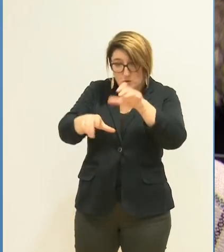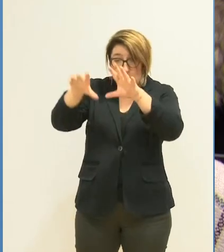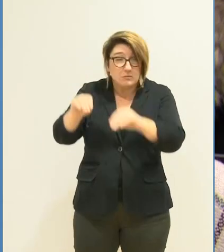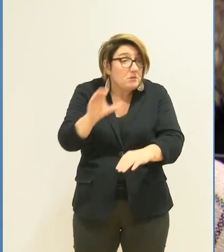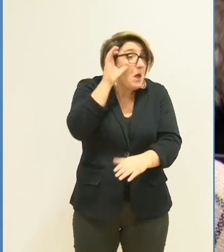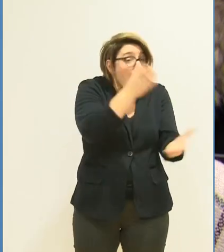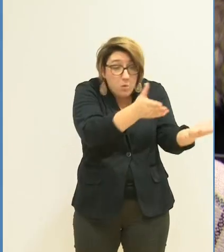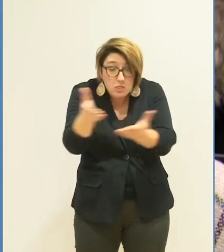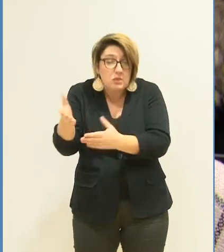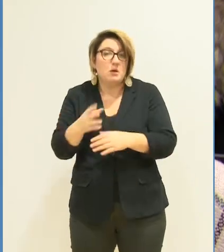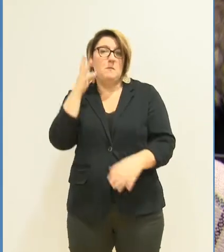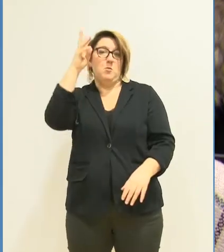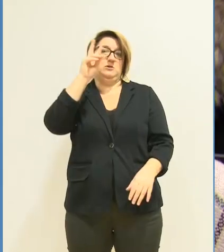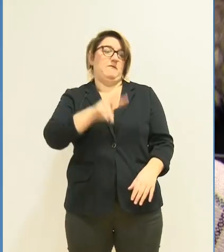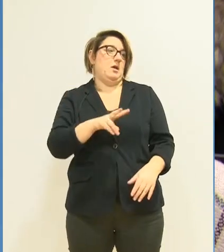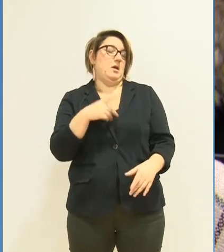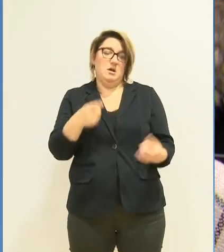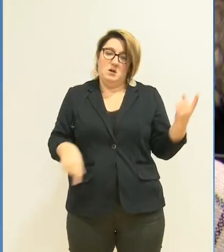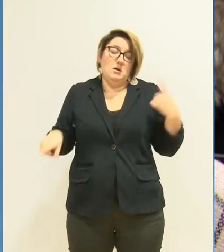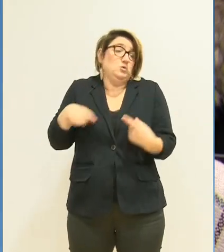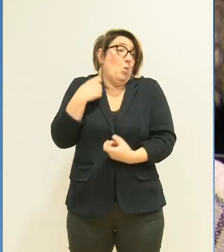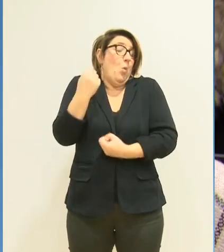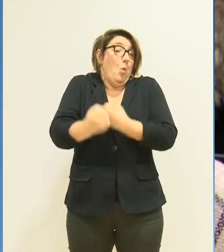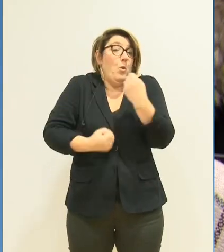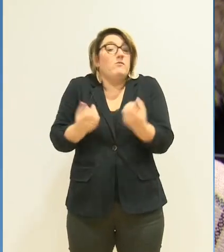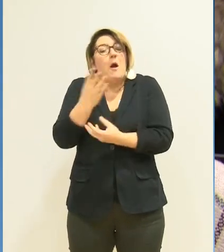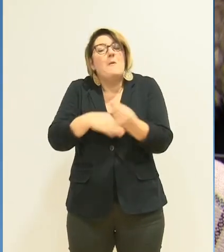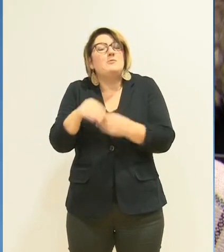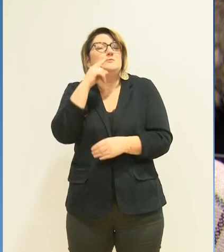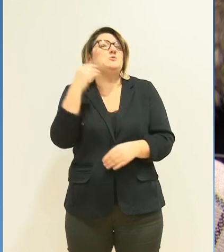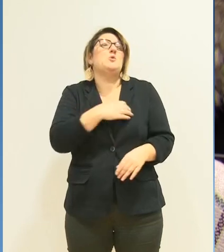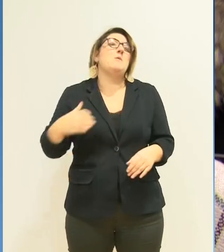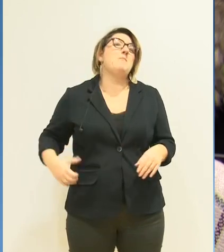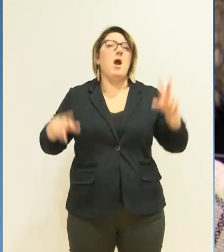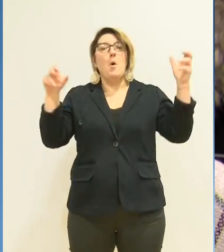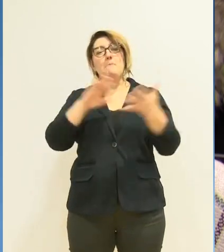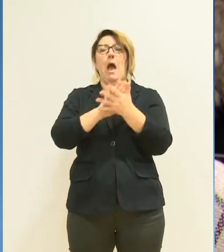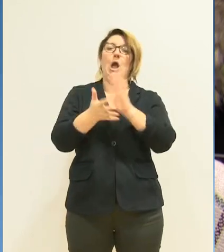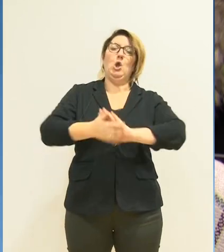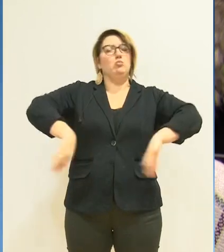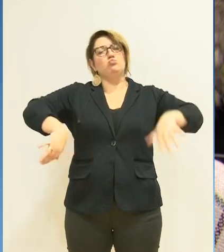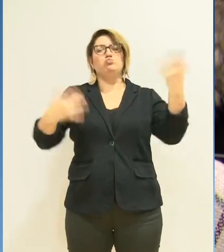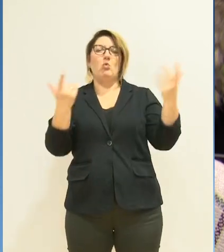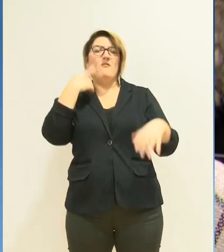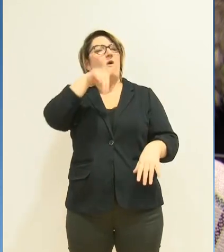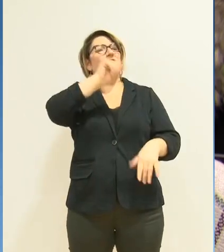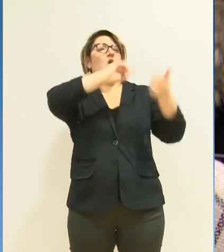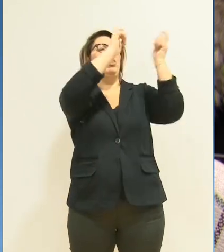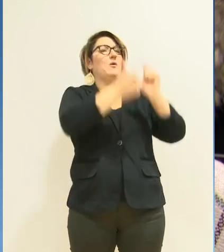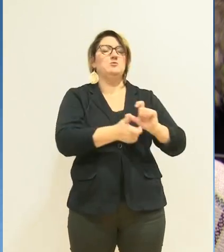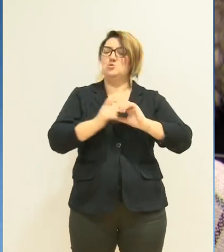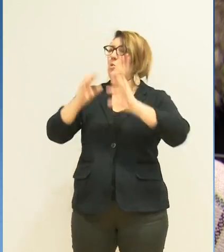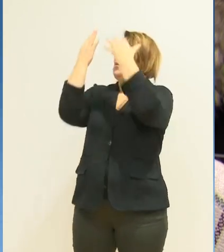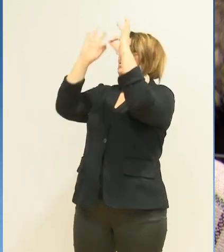se fait dans la douleur votre projet en plus les pari fait par monsieur le maire de dire on accepte la démolition du vin pour sauver le disent a complètement